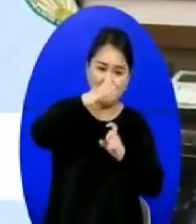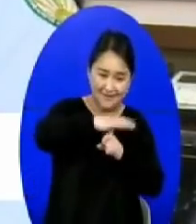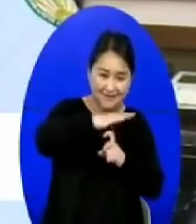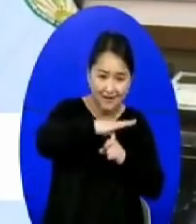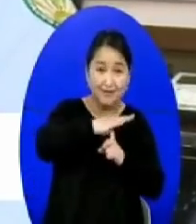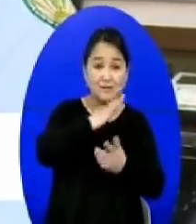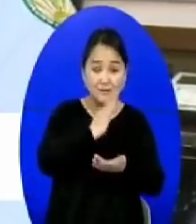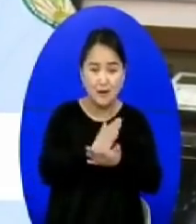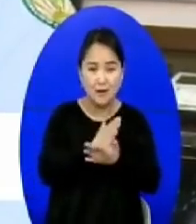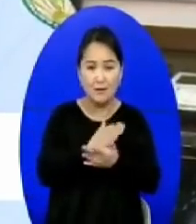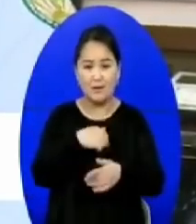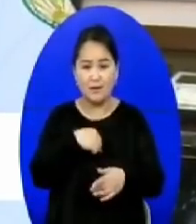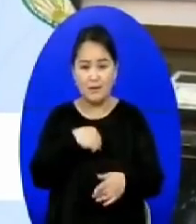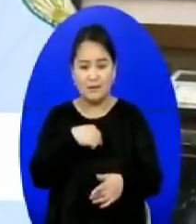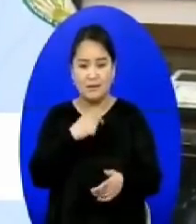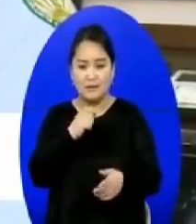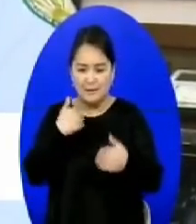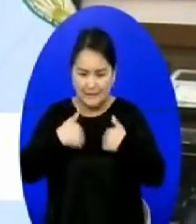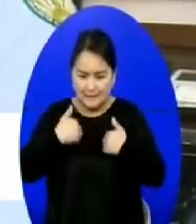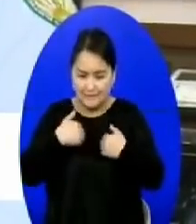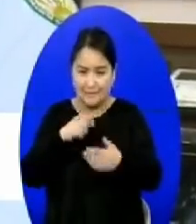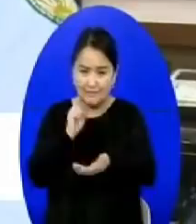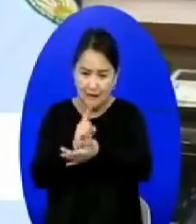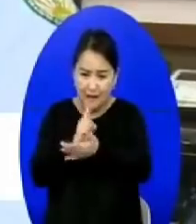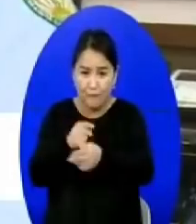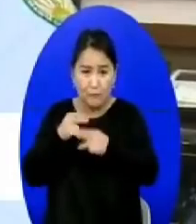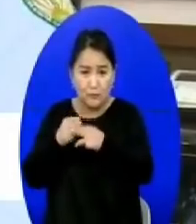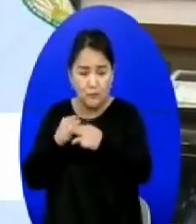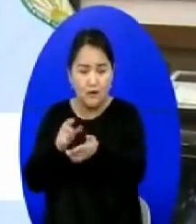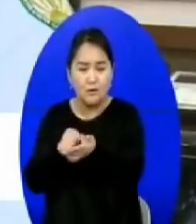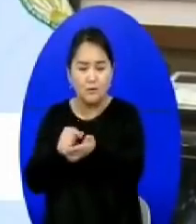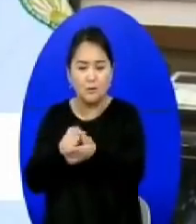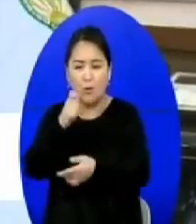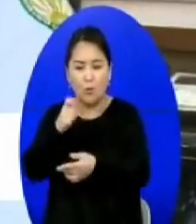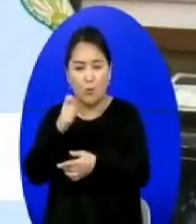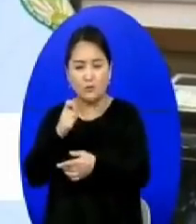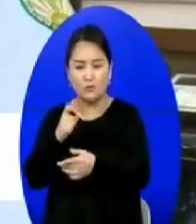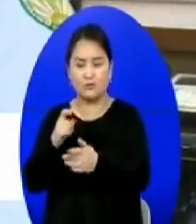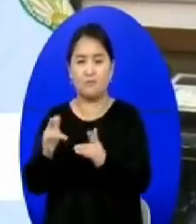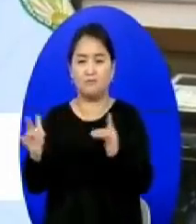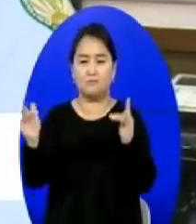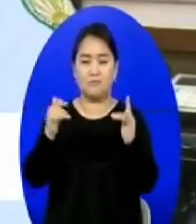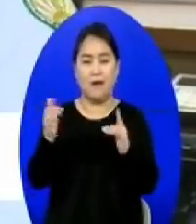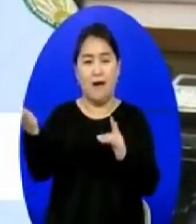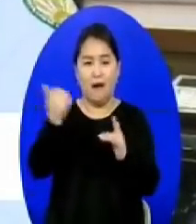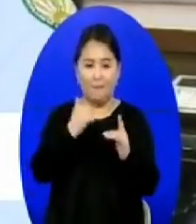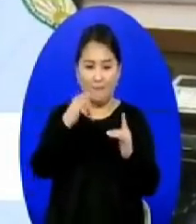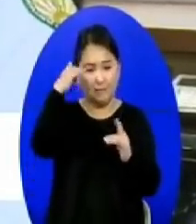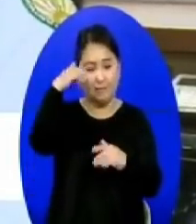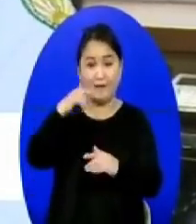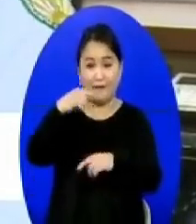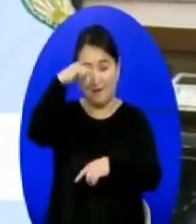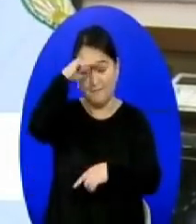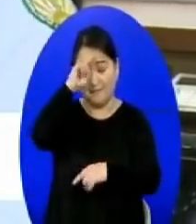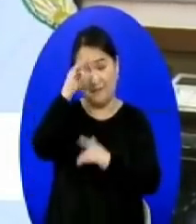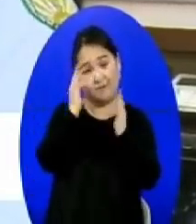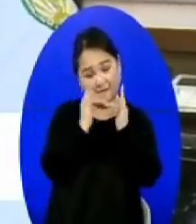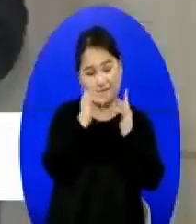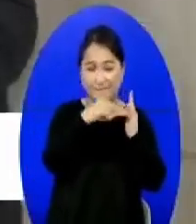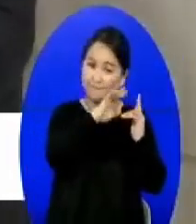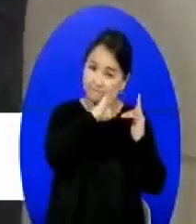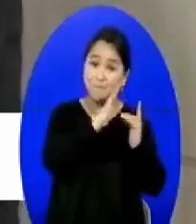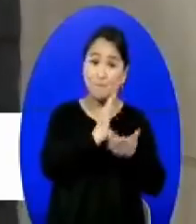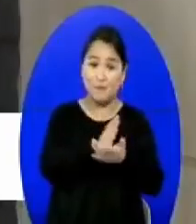хүмүүсийг зайлшгүй одоо мэсцлийн имчилгээ, эмийн имчилгээ шаарлагтай хүмүүсийг бид нар одоо ангилаад хэвтиймжлүүлээд ингэ явж